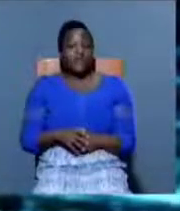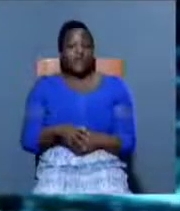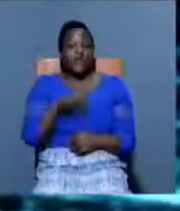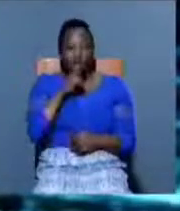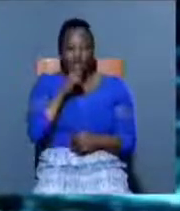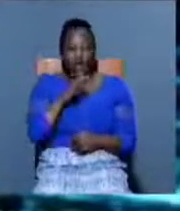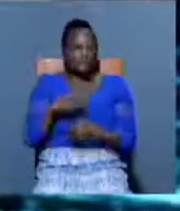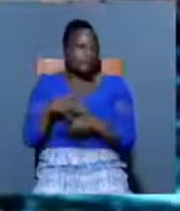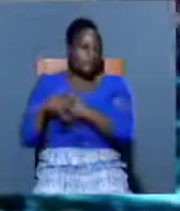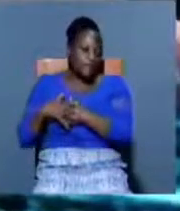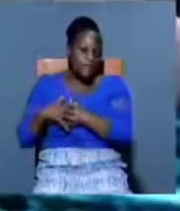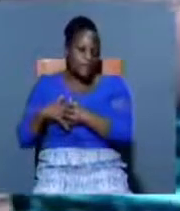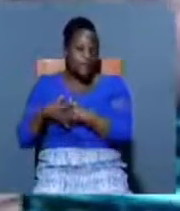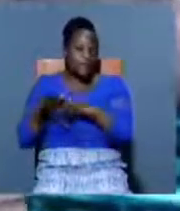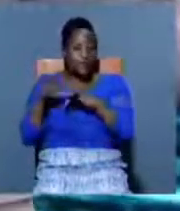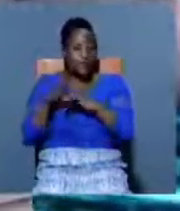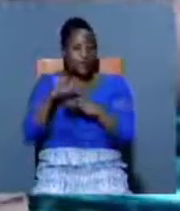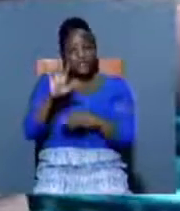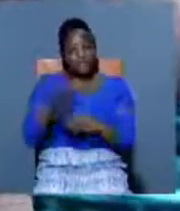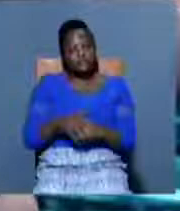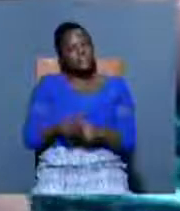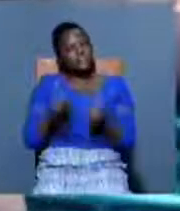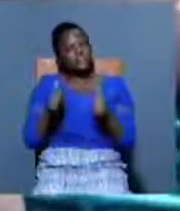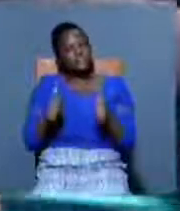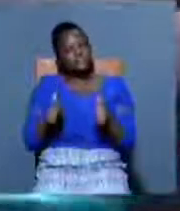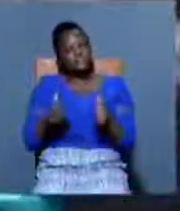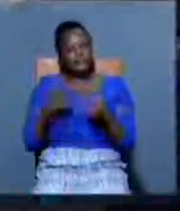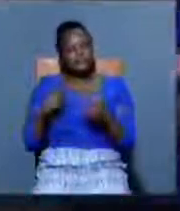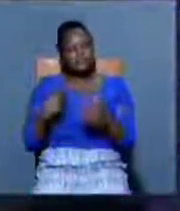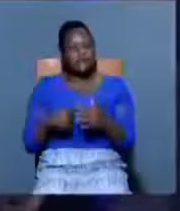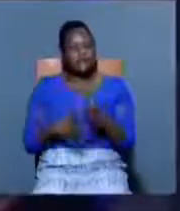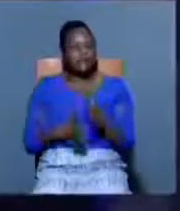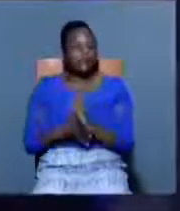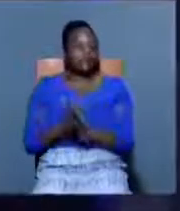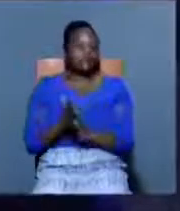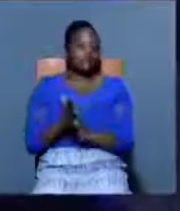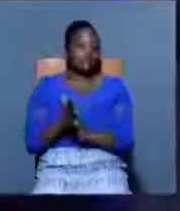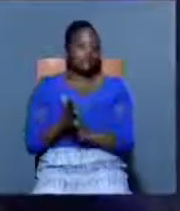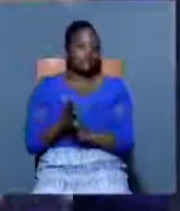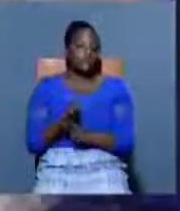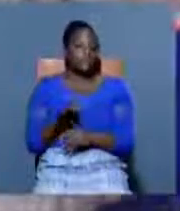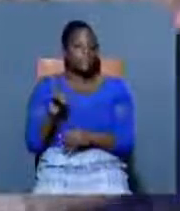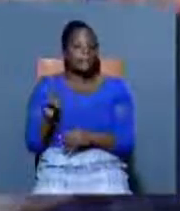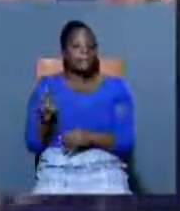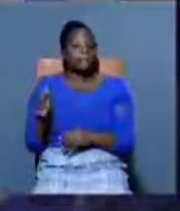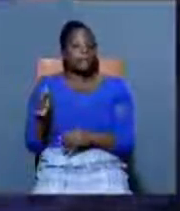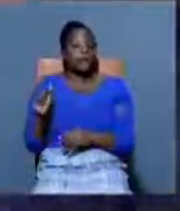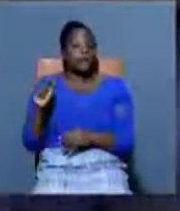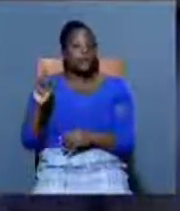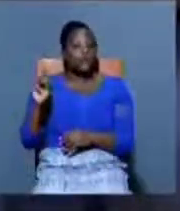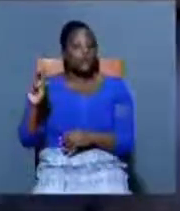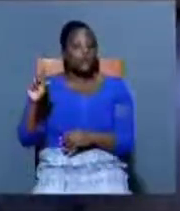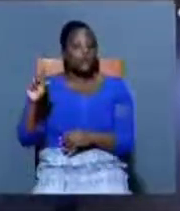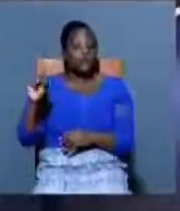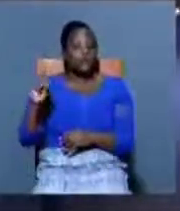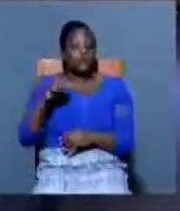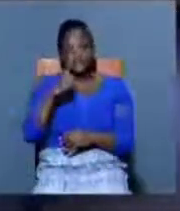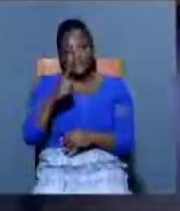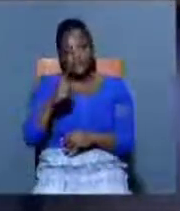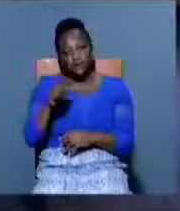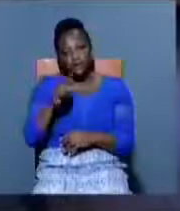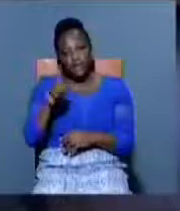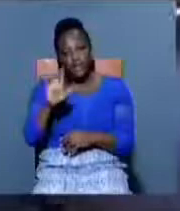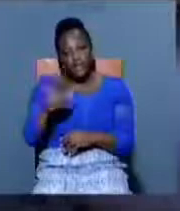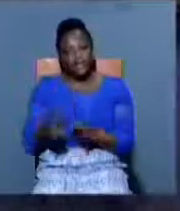sana Mwanzo kwenye hicho nilichokisema. Kwa hiyo Paulo alichokisema ni kile ambacho kosa lake limefanyika kwenye Mwanzo. Lakini mimi